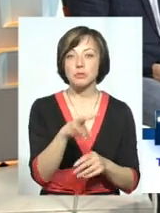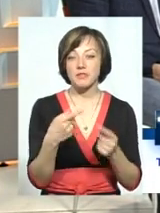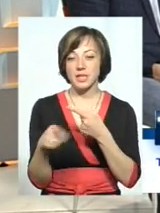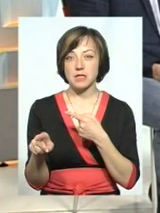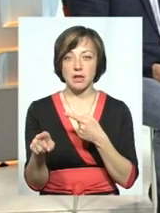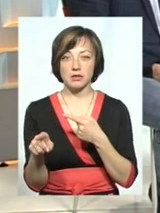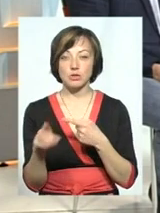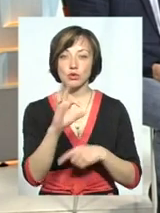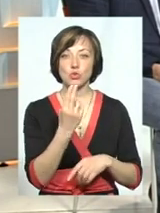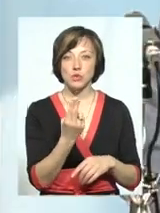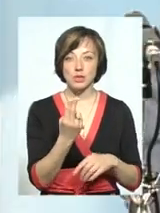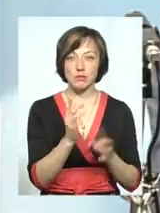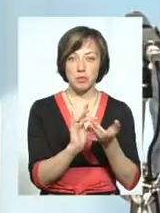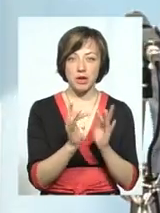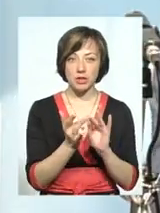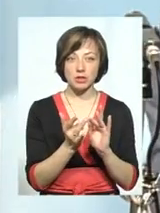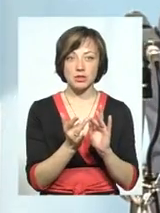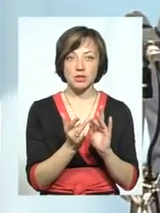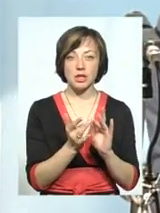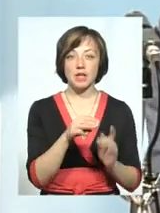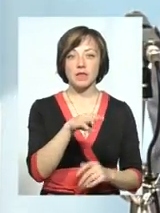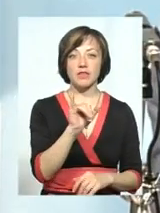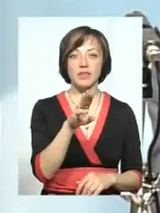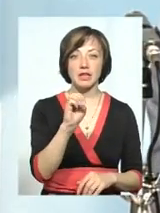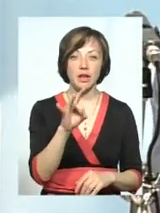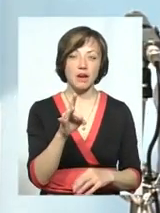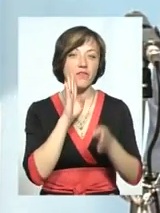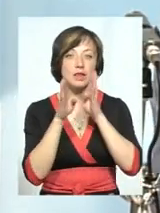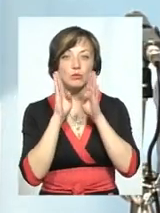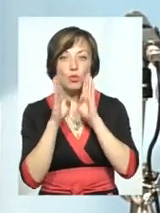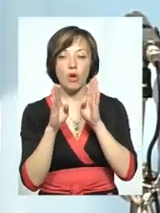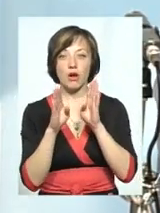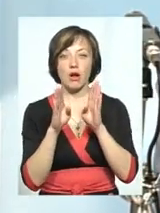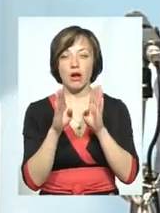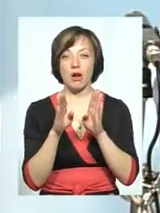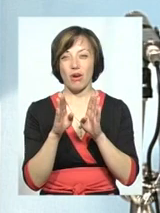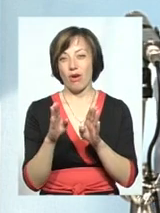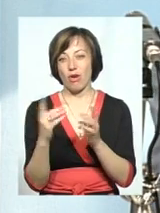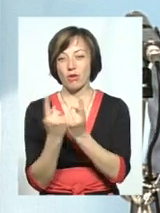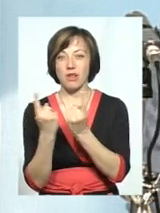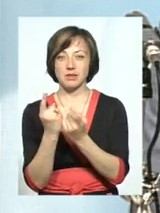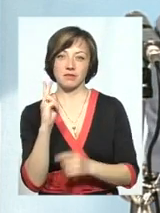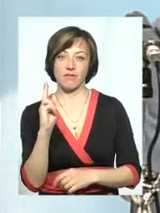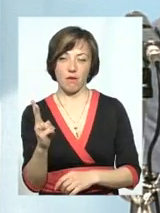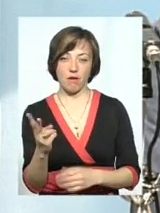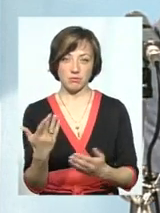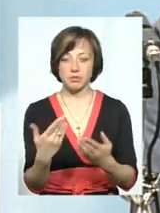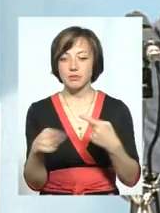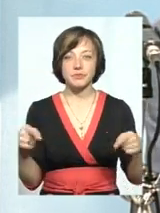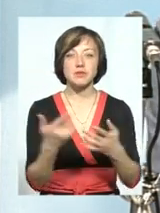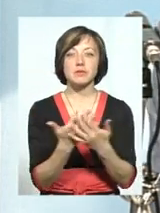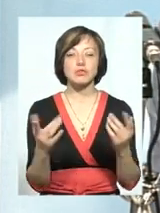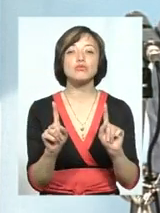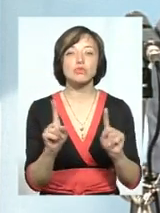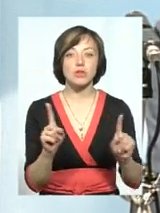там соціальні мережі, там Twitter, так називаємо, чи там Facebook від однокласників і ВК. Ну, для прикладу, такий предметний приклад. От ви не задавались